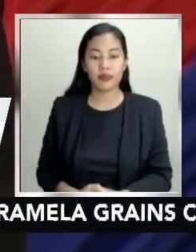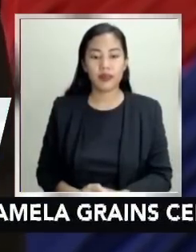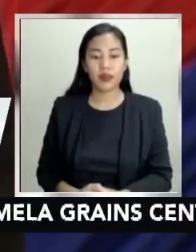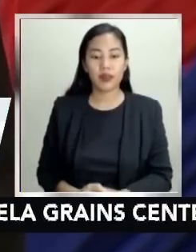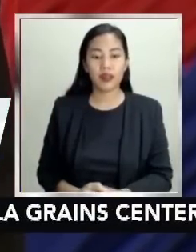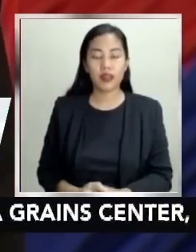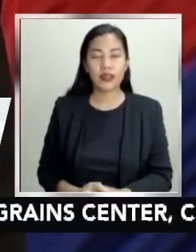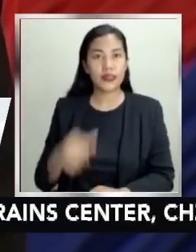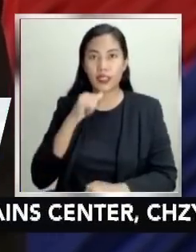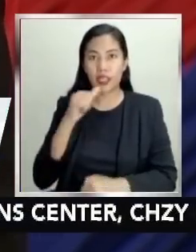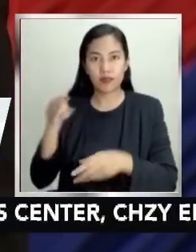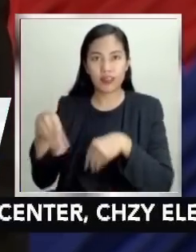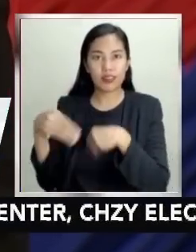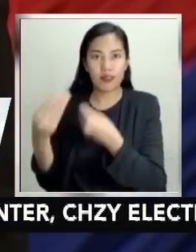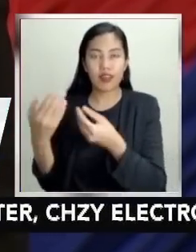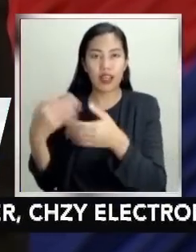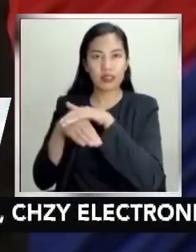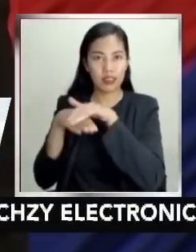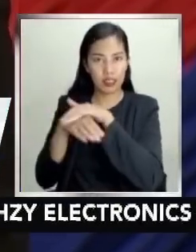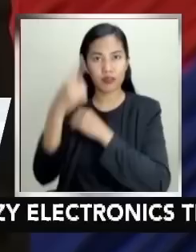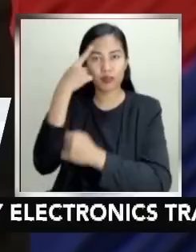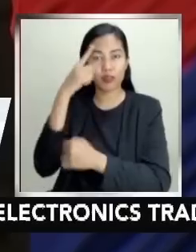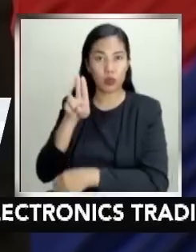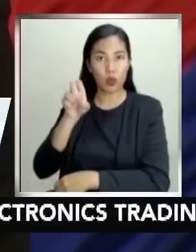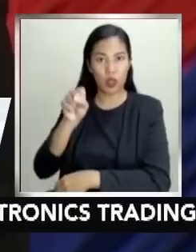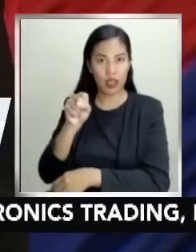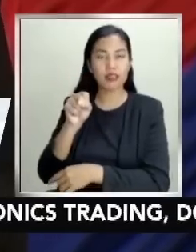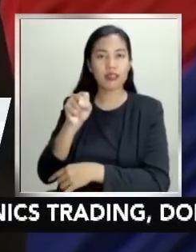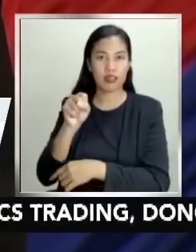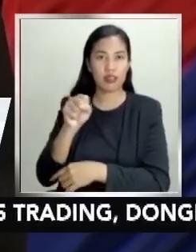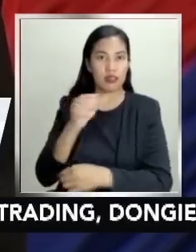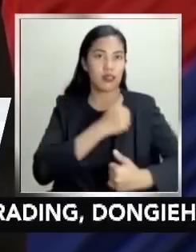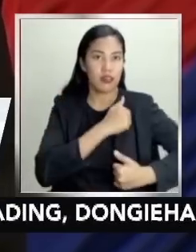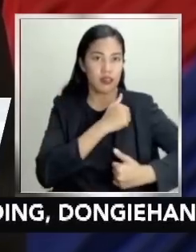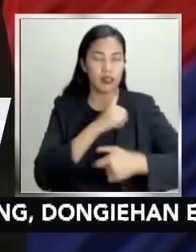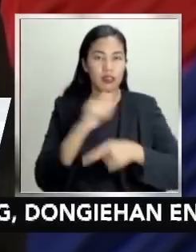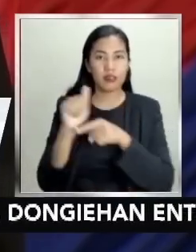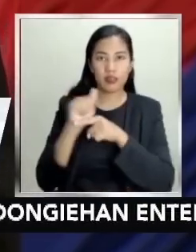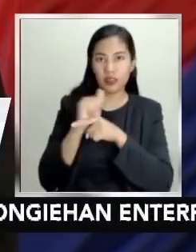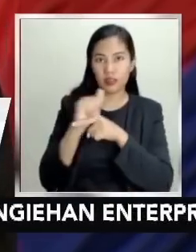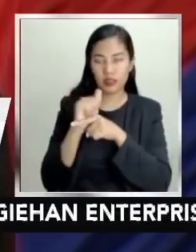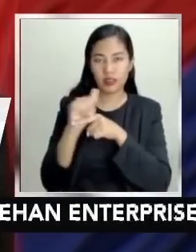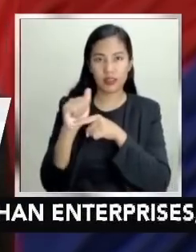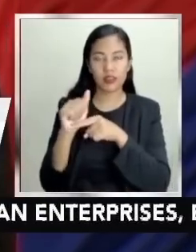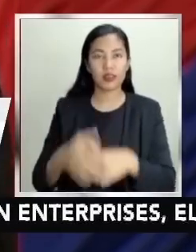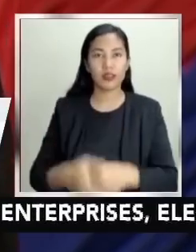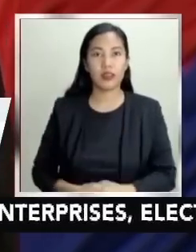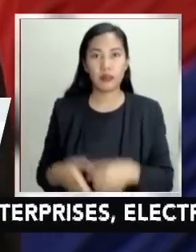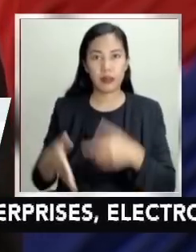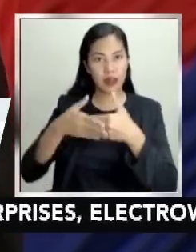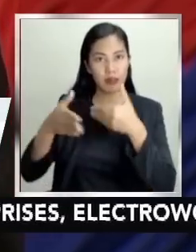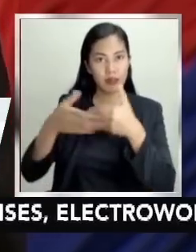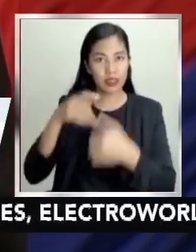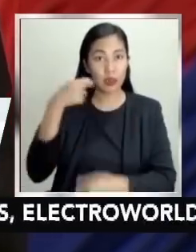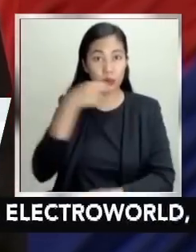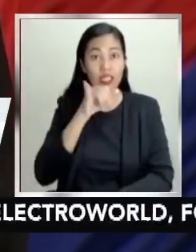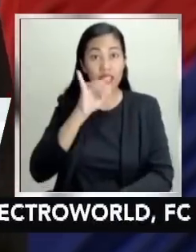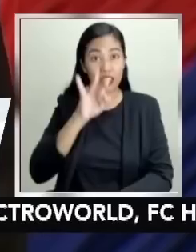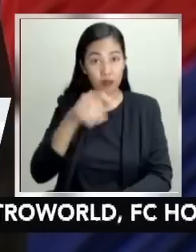U.S. access to the military bases near the Taiwan Strait. If you care about